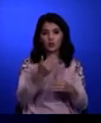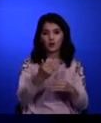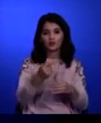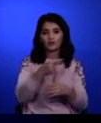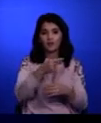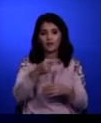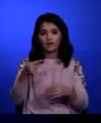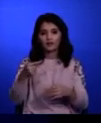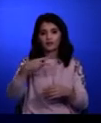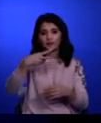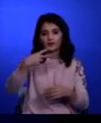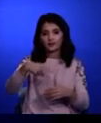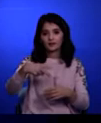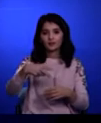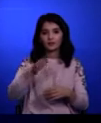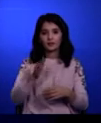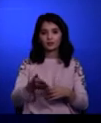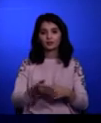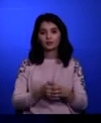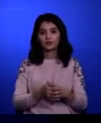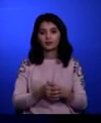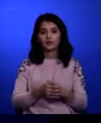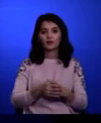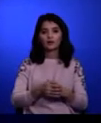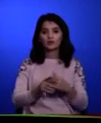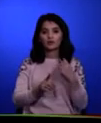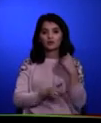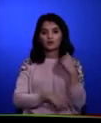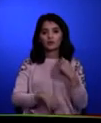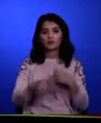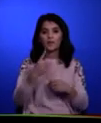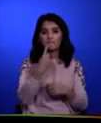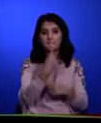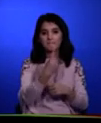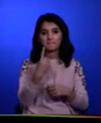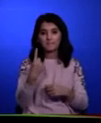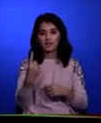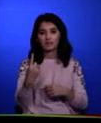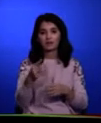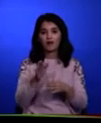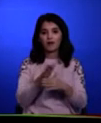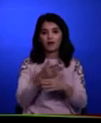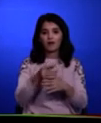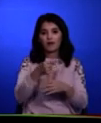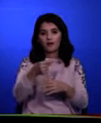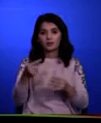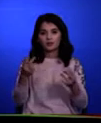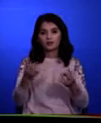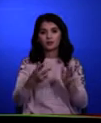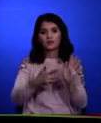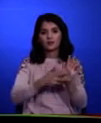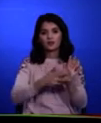ayirmasi 20 bo'ldi. So'ng birliklarni birliklardan ayiramiz. 8